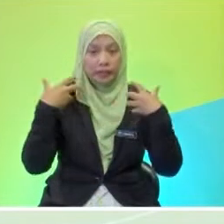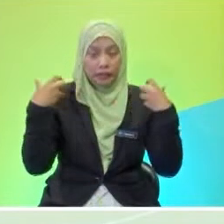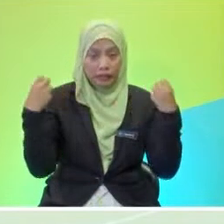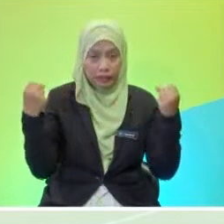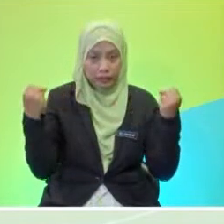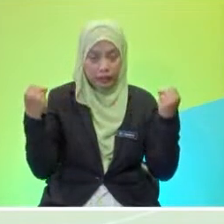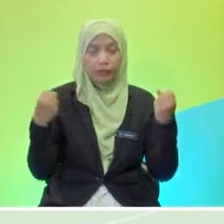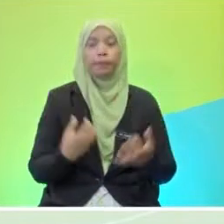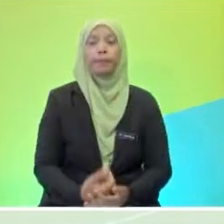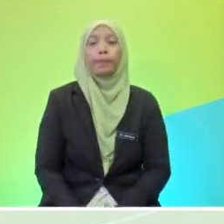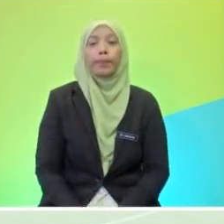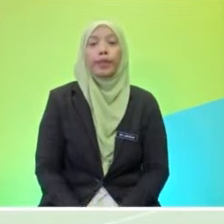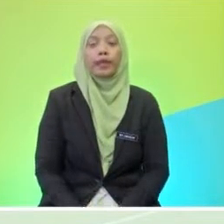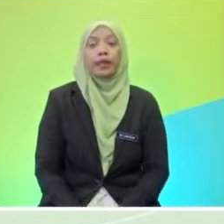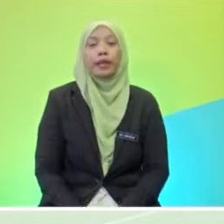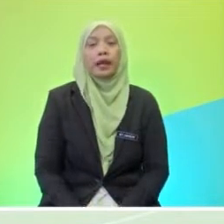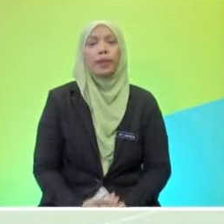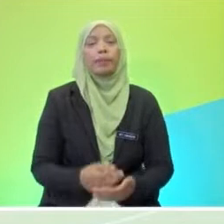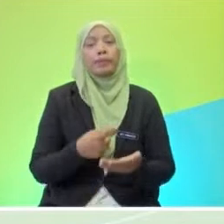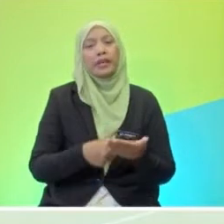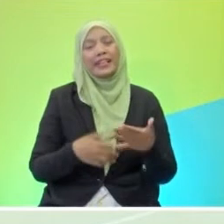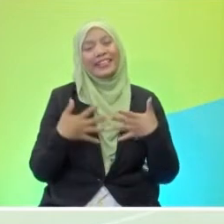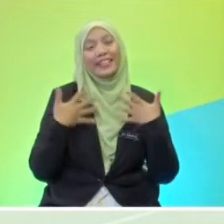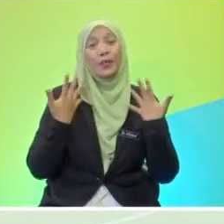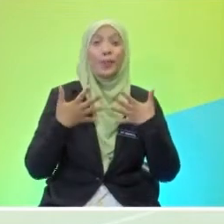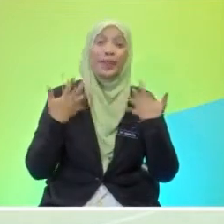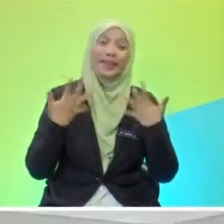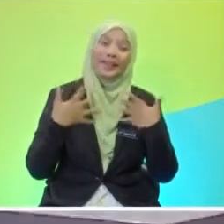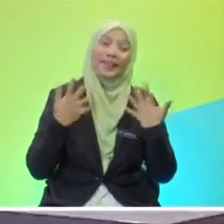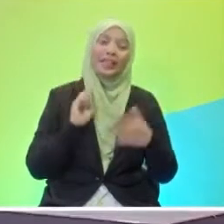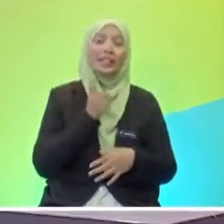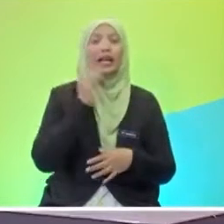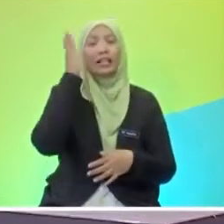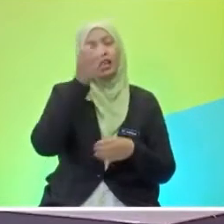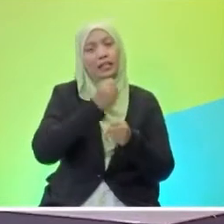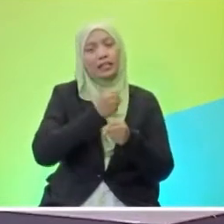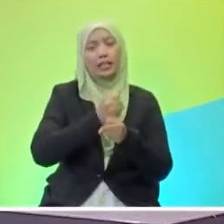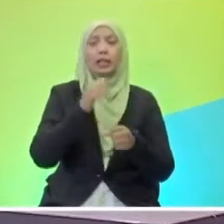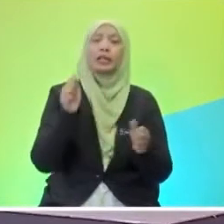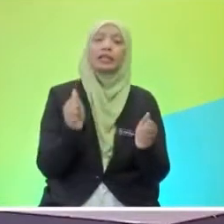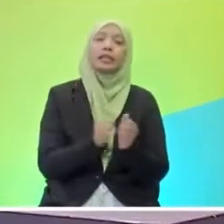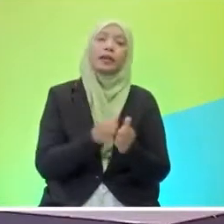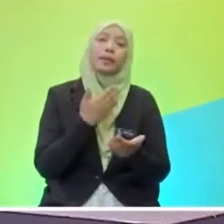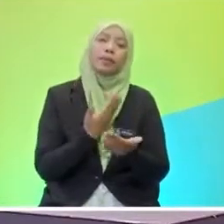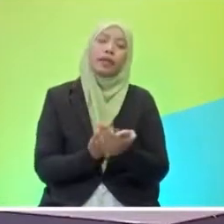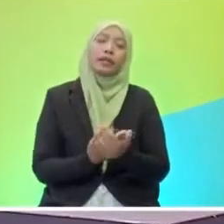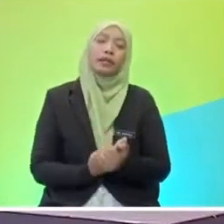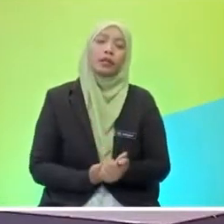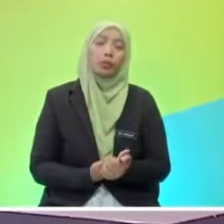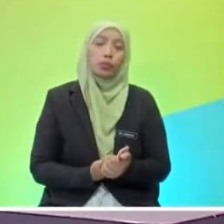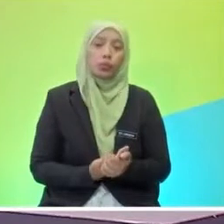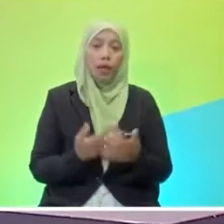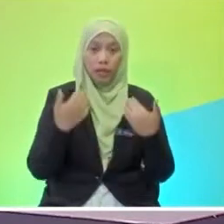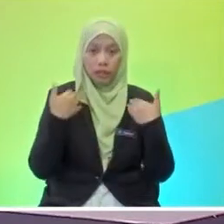dengan sosial itu apabila kita happy kita enjoy kita akan kerja dengan baik kan wujudnya peluang pekerjaan